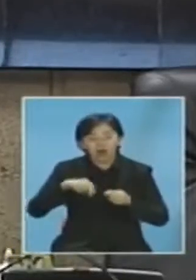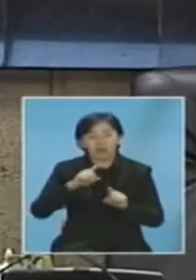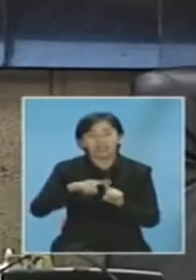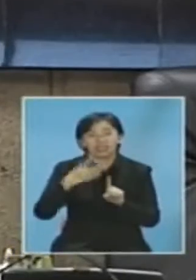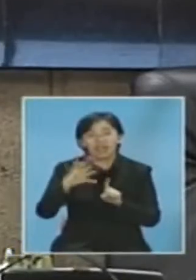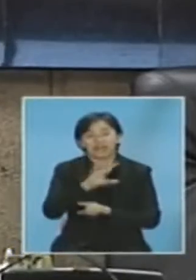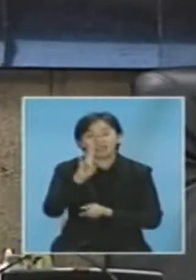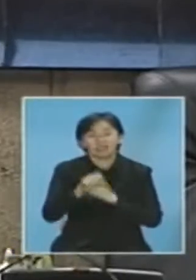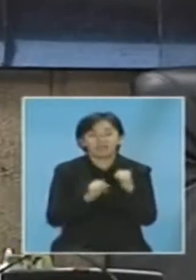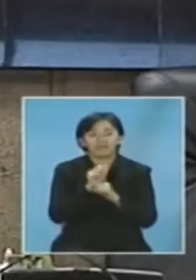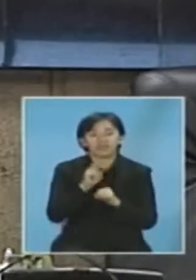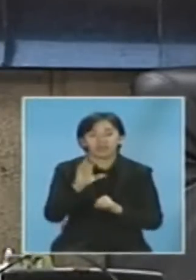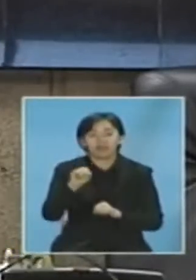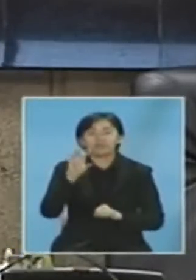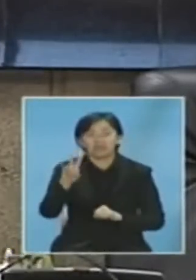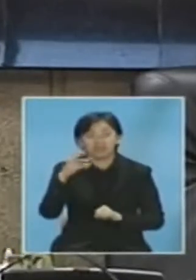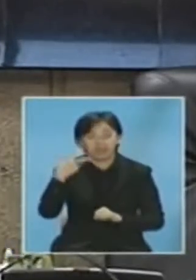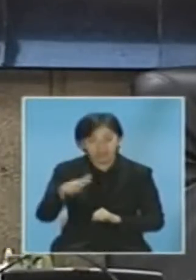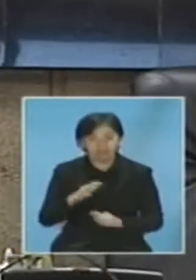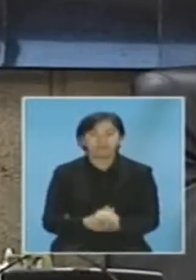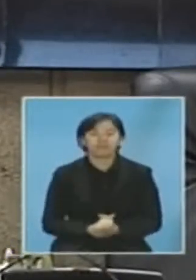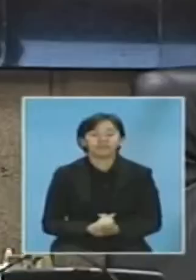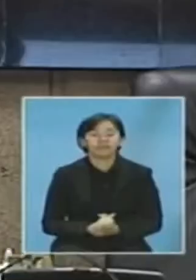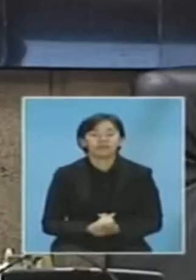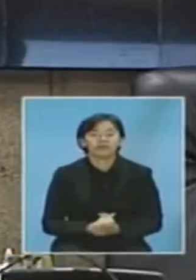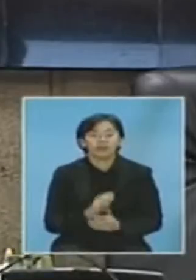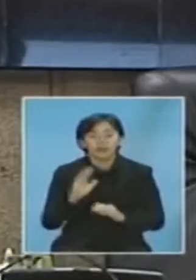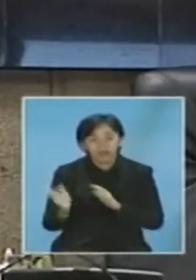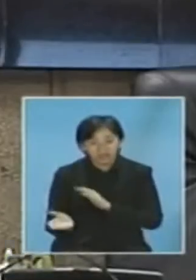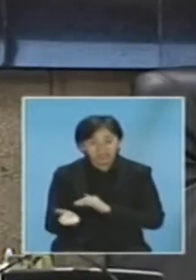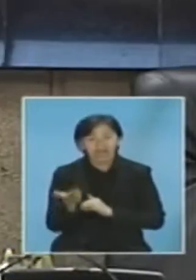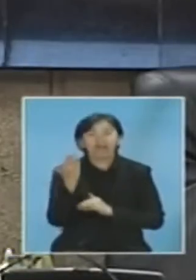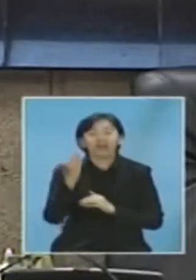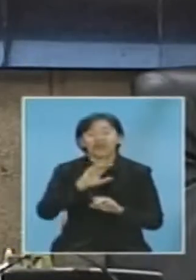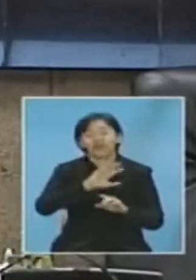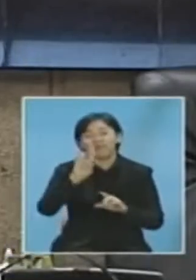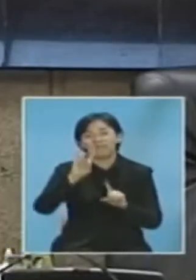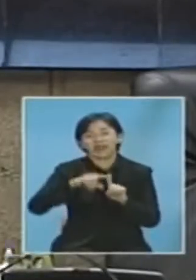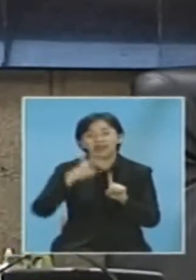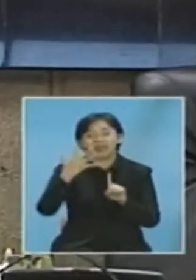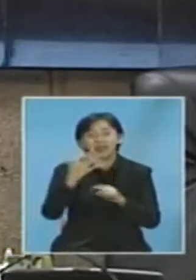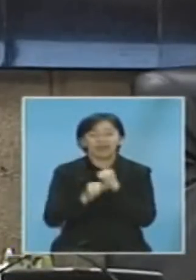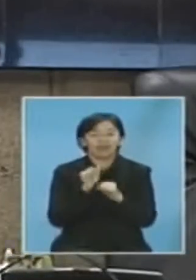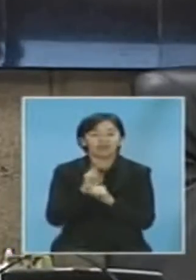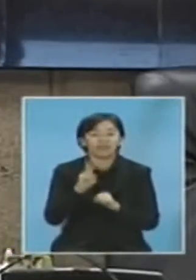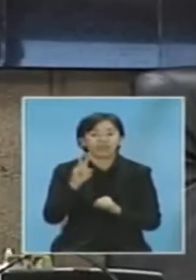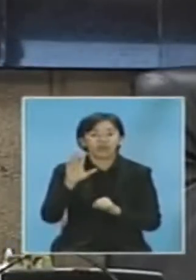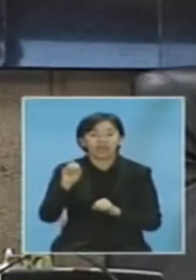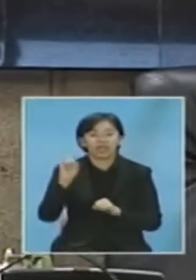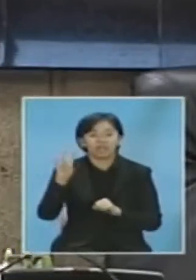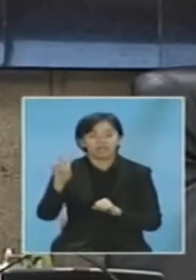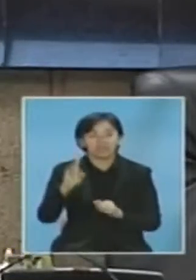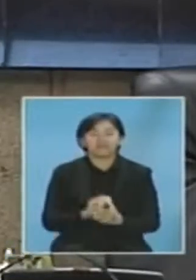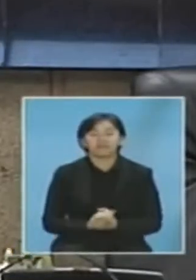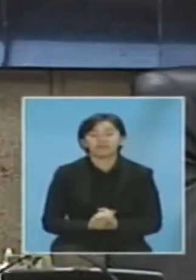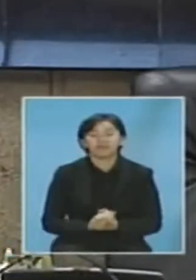พฤษภาคม2557แล้วในวันรุ่งขึ้นคือวันที่8พฤษภาคม